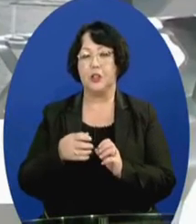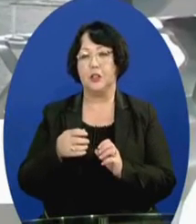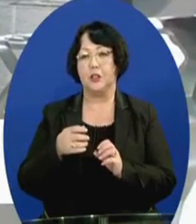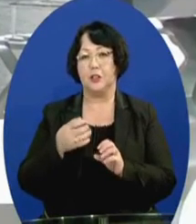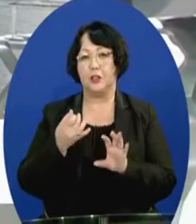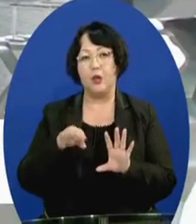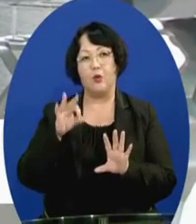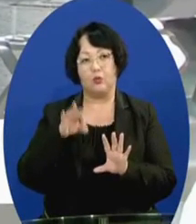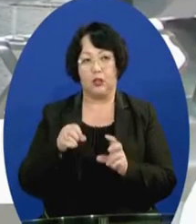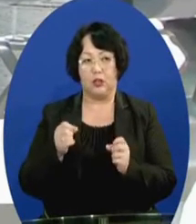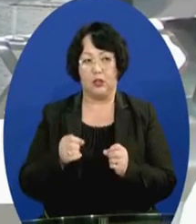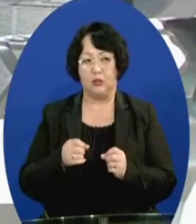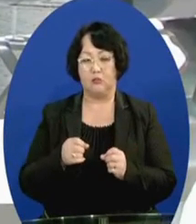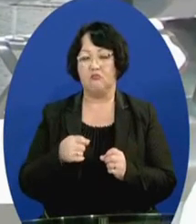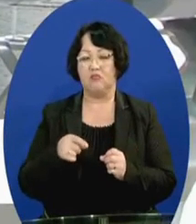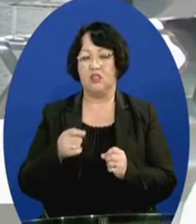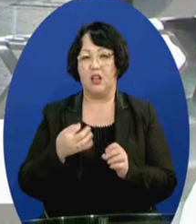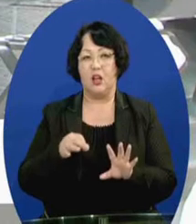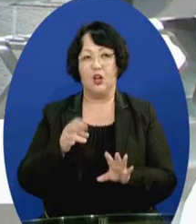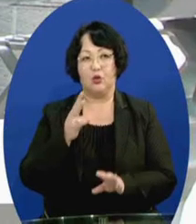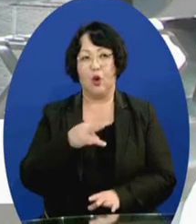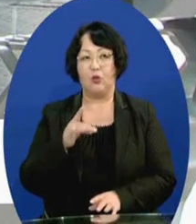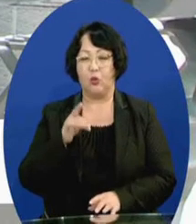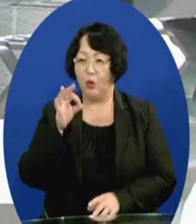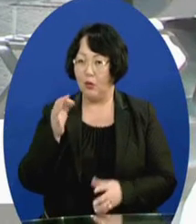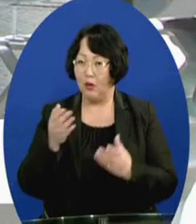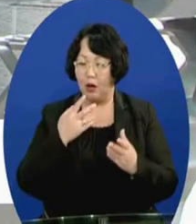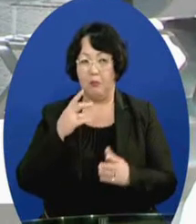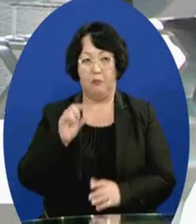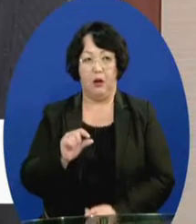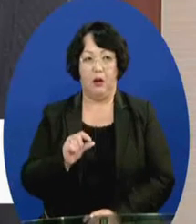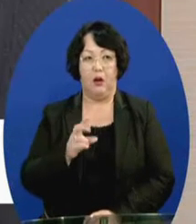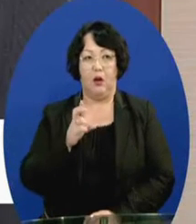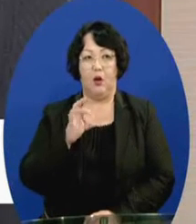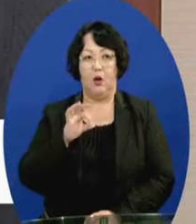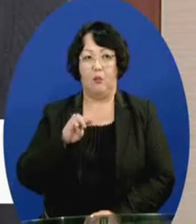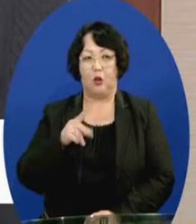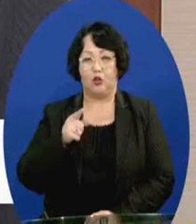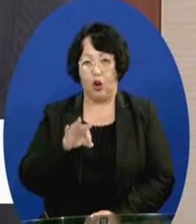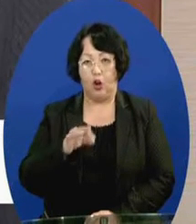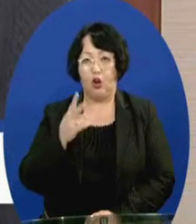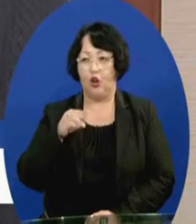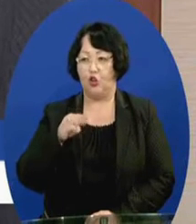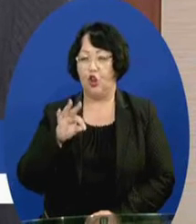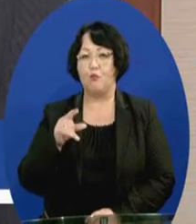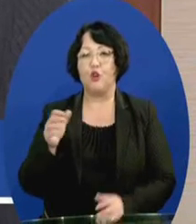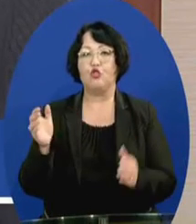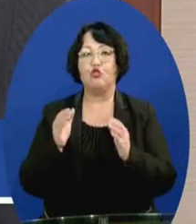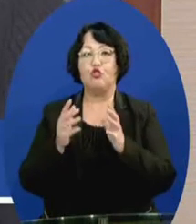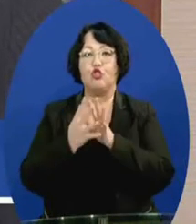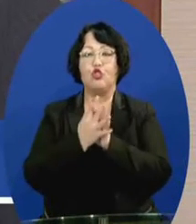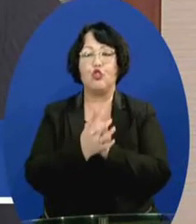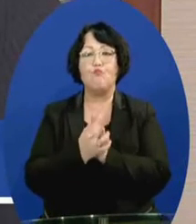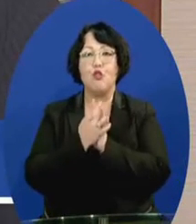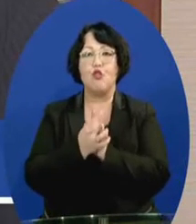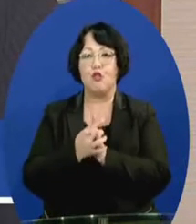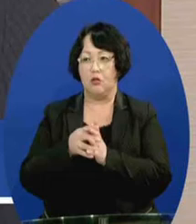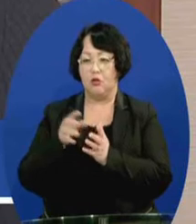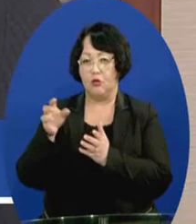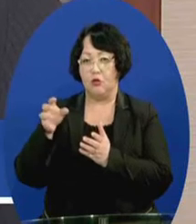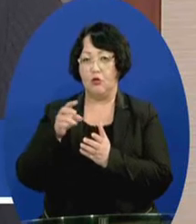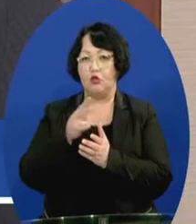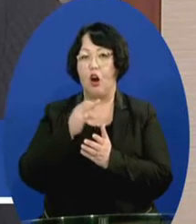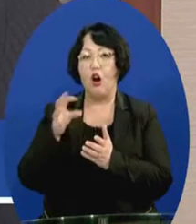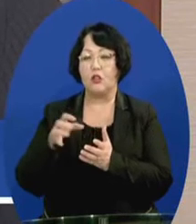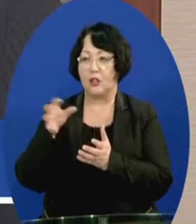80%. Ингээд нолууртай харьцуулаад үзэхээр маш бага байгаа шүү дээ. А энэ утгаар бол одоо бодлого төрм бол уг нь үнэтэй байх боломжтой. Гэхдээ дэлхийн нийтлэл бол одоо бодлого